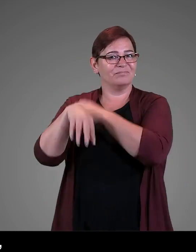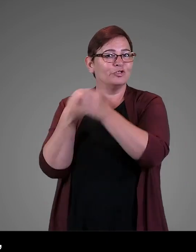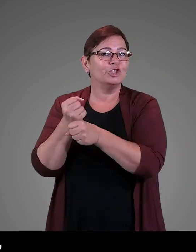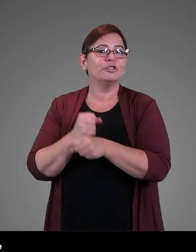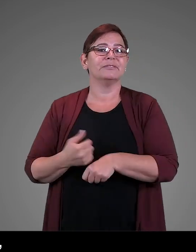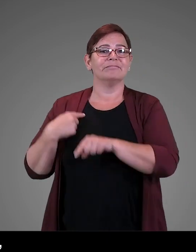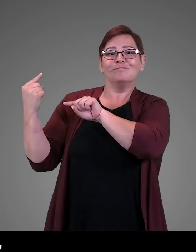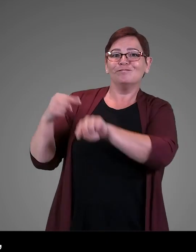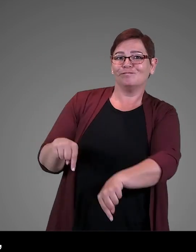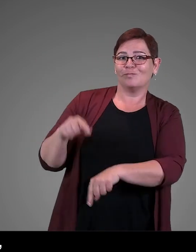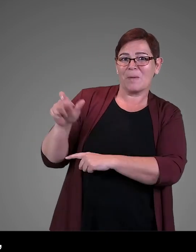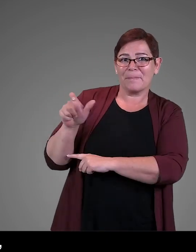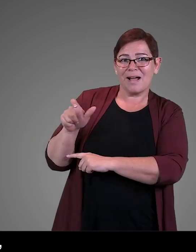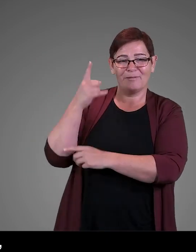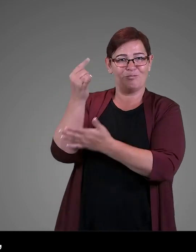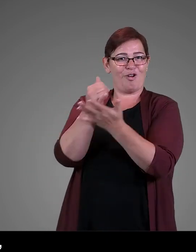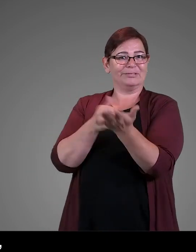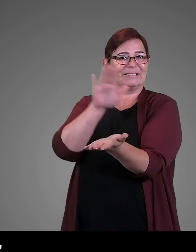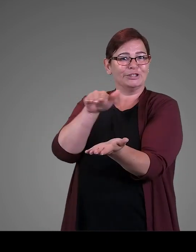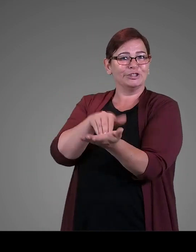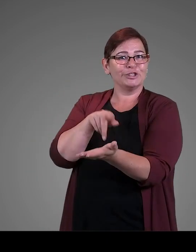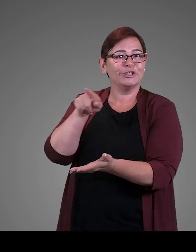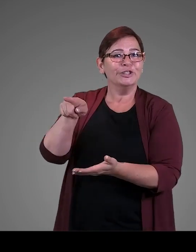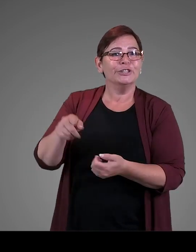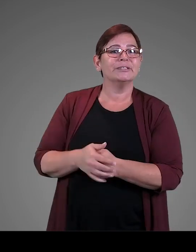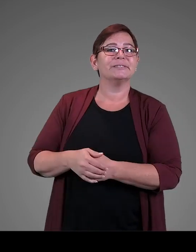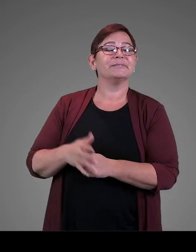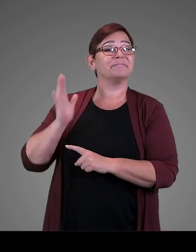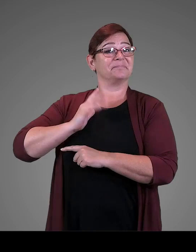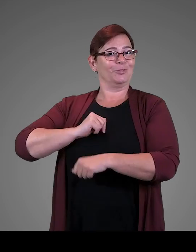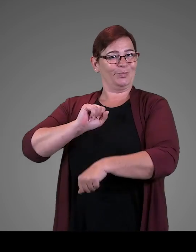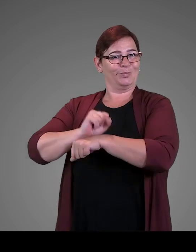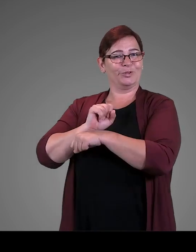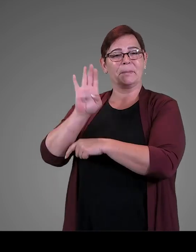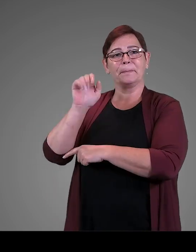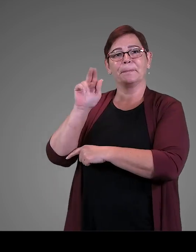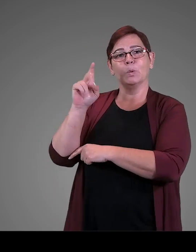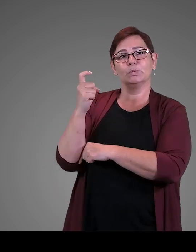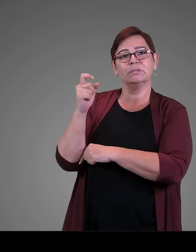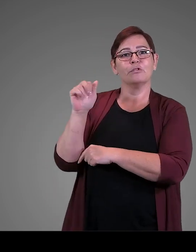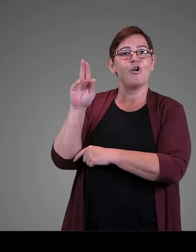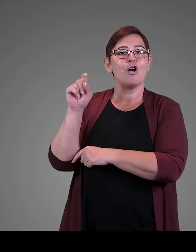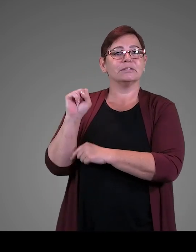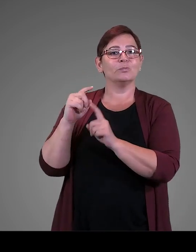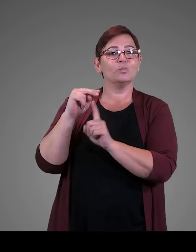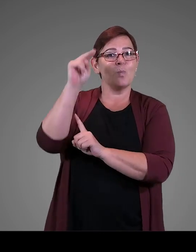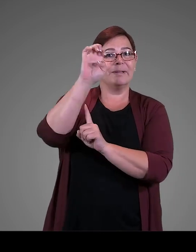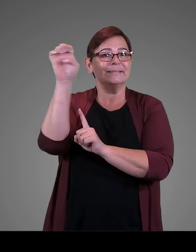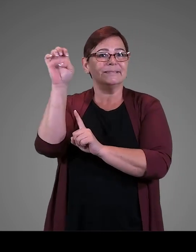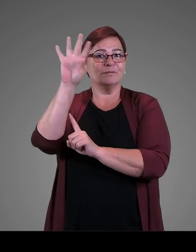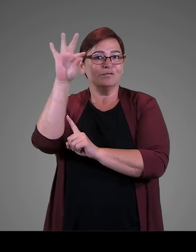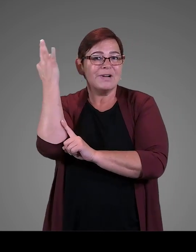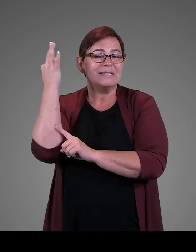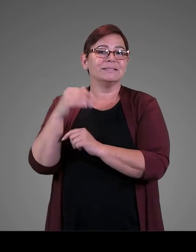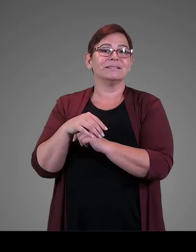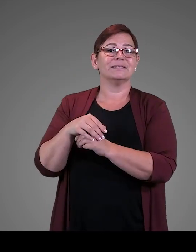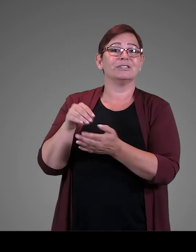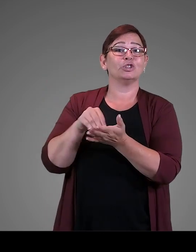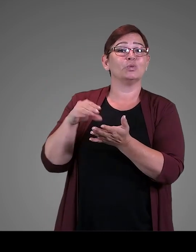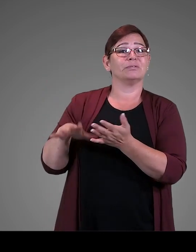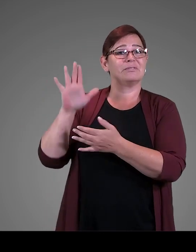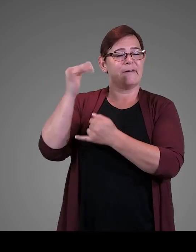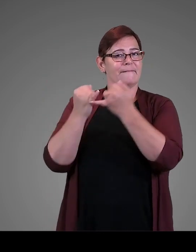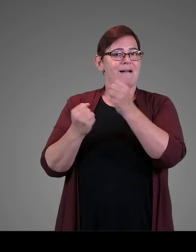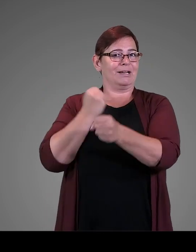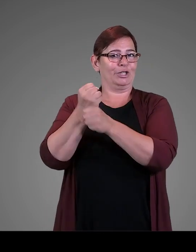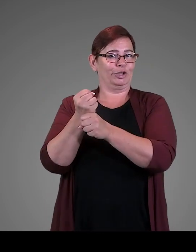puis je suis venue au Québec pour le centre d'artistes. En fait, je travaillais aux Beaux-Arts dans le nord-est de la France, et